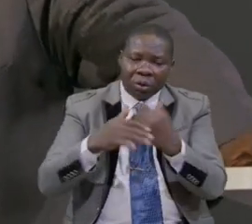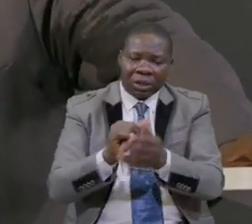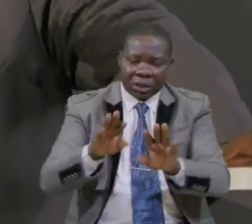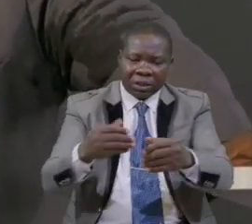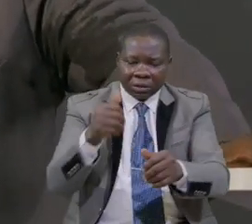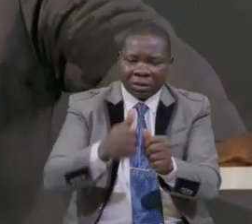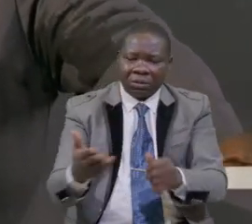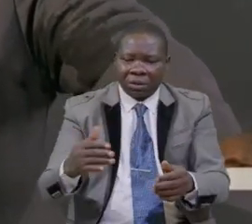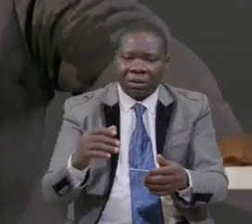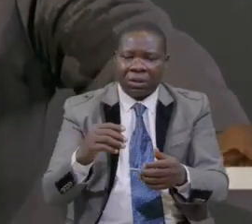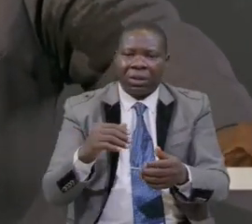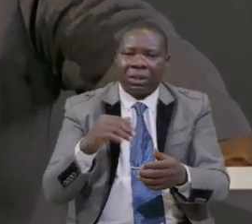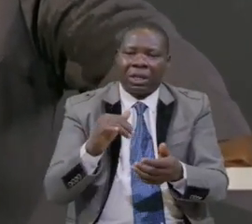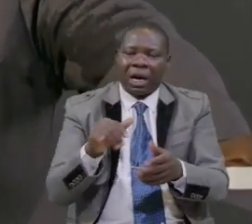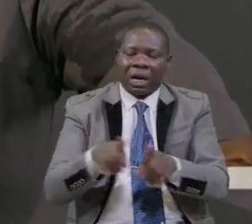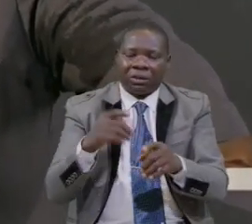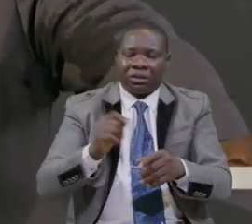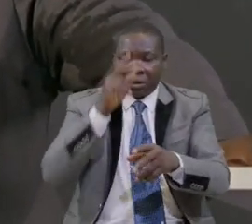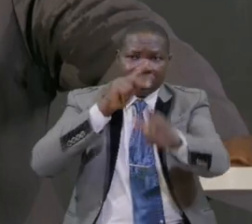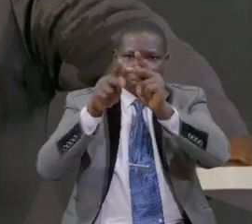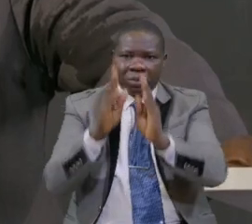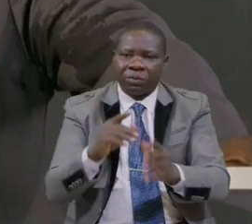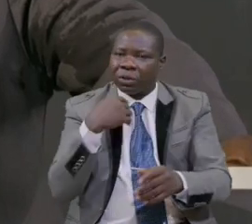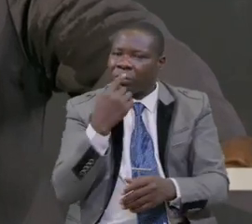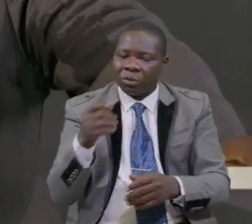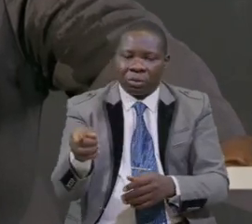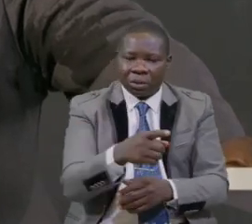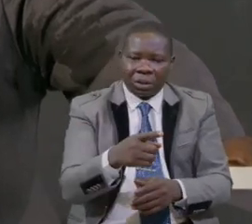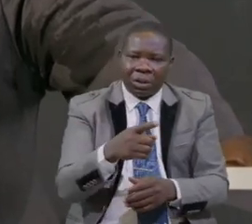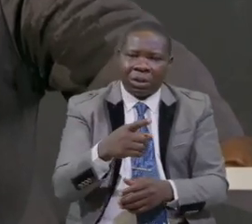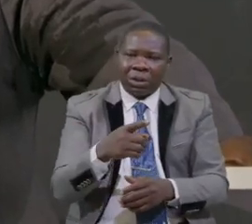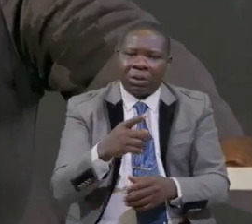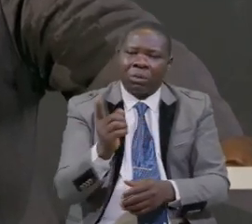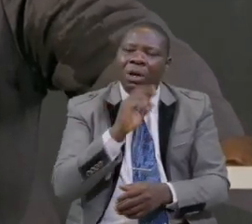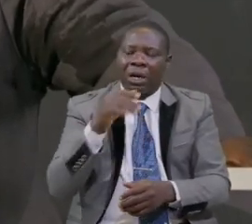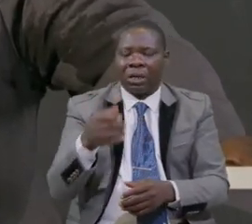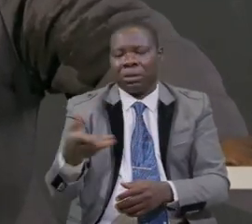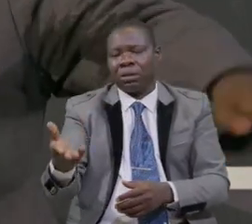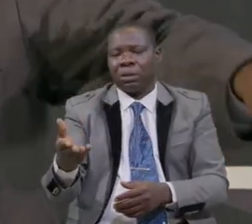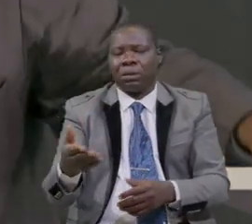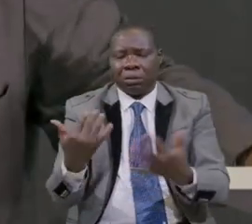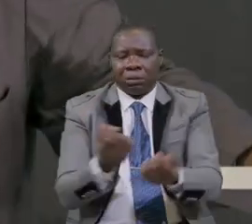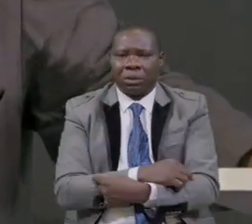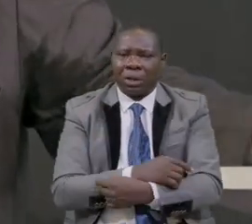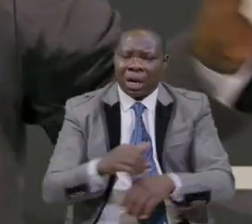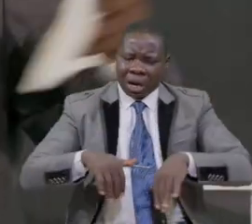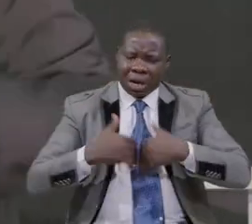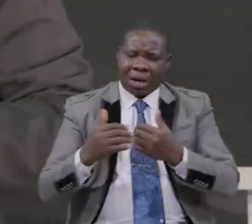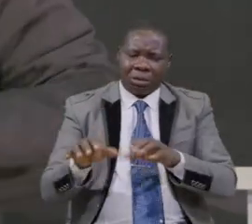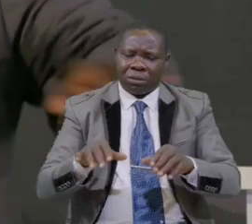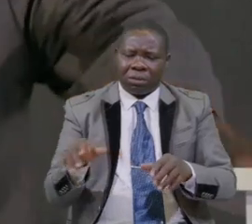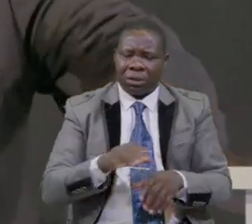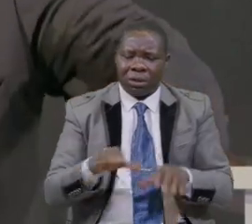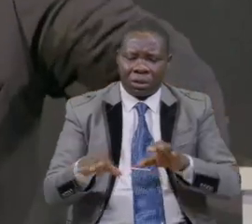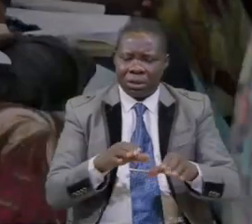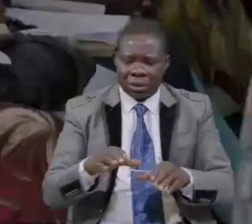prophète les a dit là. Où sont-ils aujourd'hui? Comment est-ce qu'ils sont? Comment est-ce que les enfants